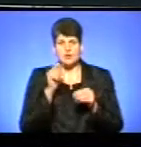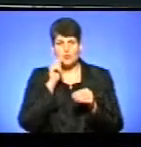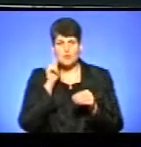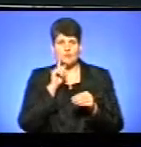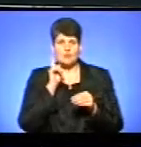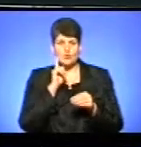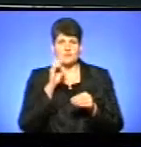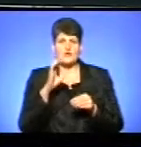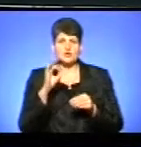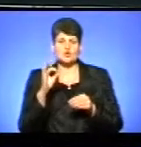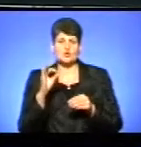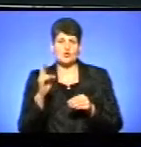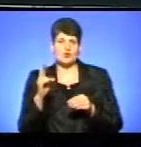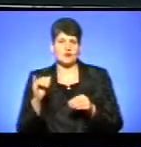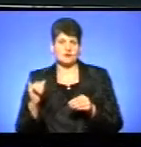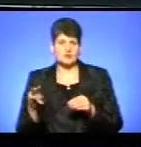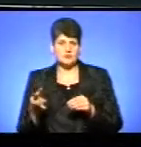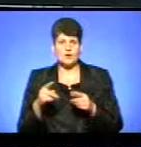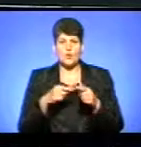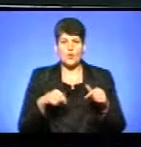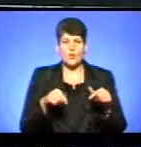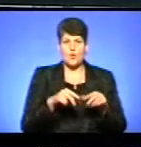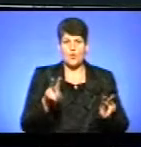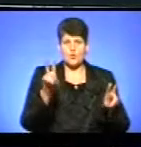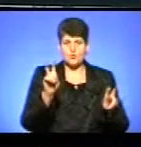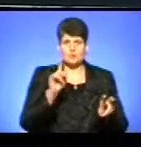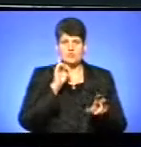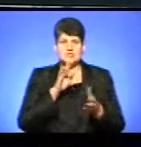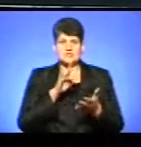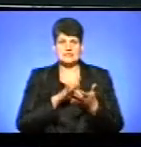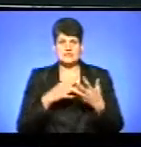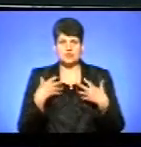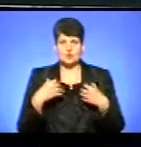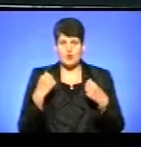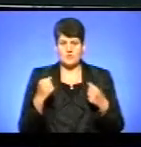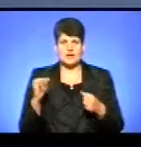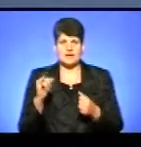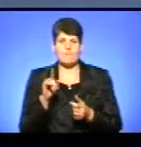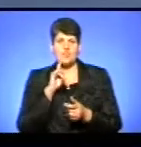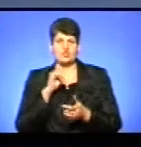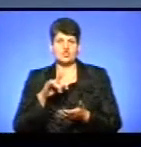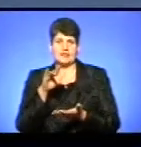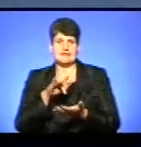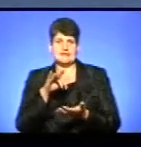«Сокіл», платформа альтернативної освіти «Коло», молодіжний центр здоров'я та молодіжний центр.